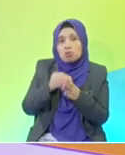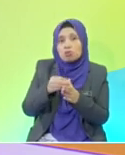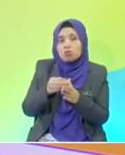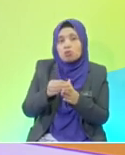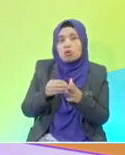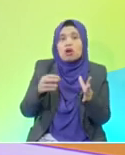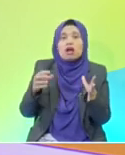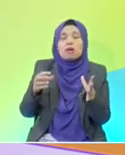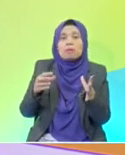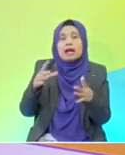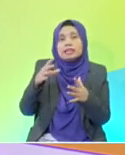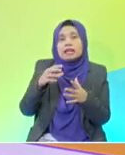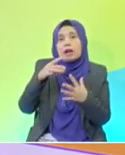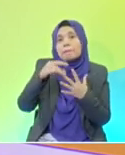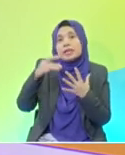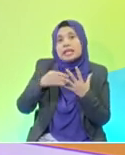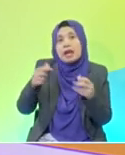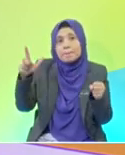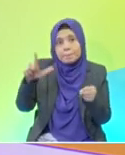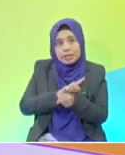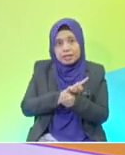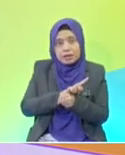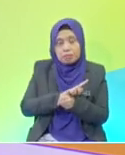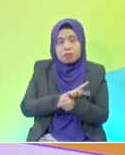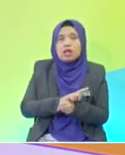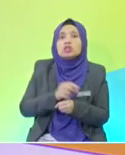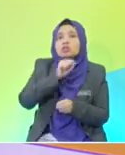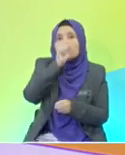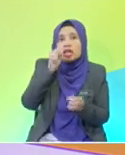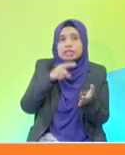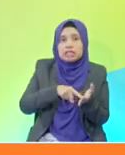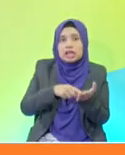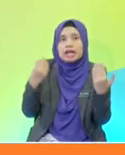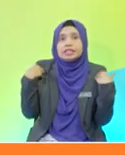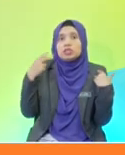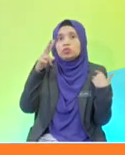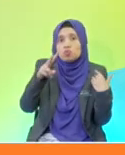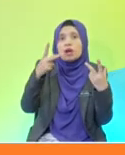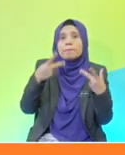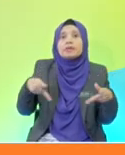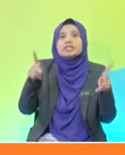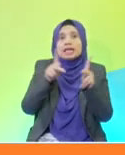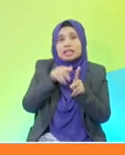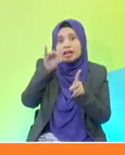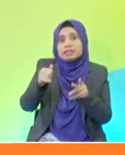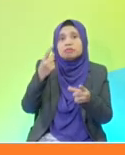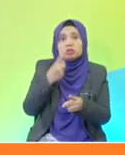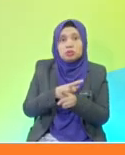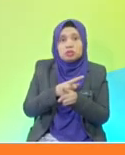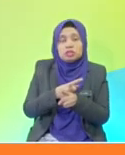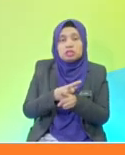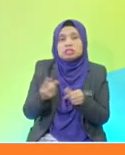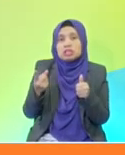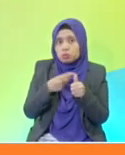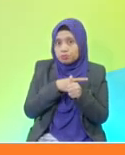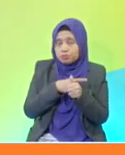Anika pilihan pelengkap dimana Soalnya ini melibatkan dua pernyataan yang betul di mana sebagai satu